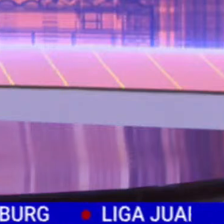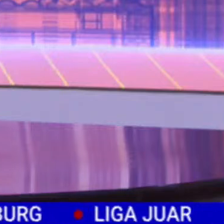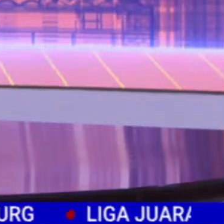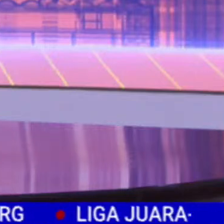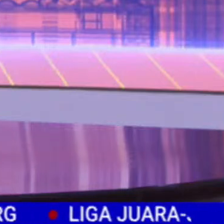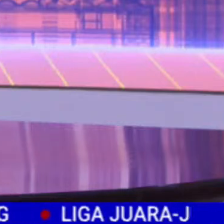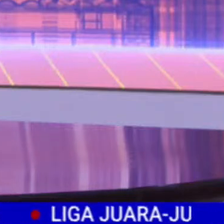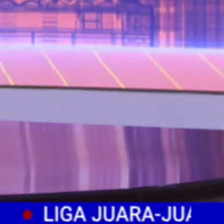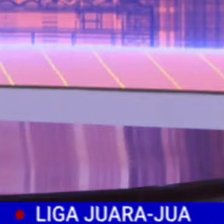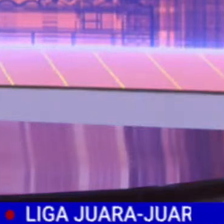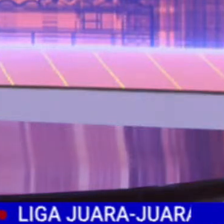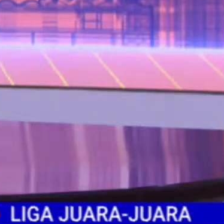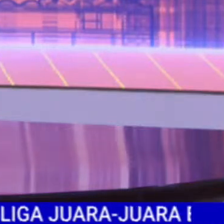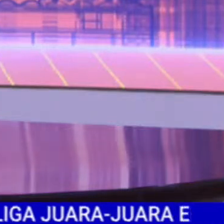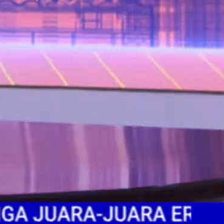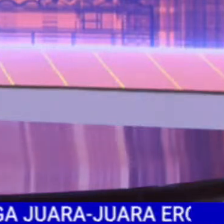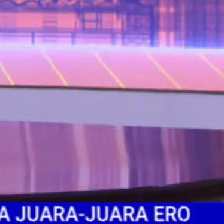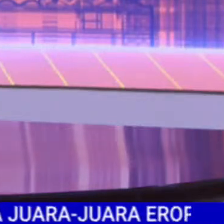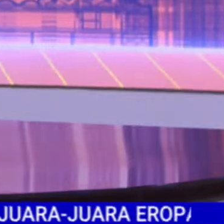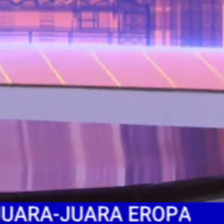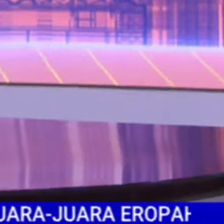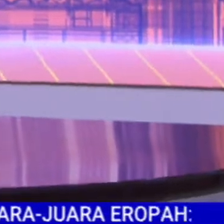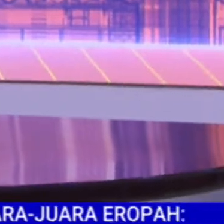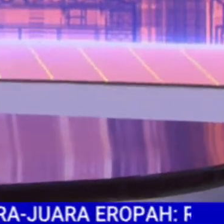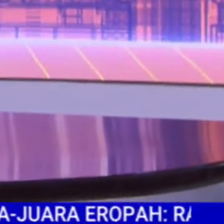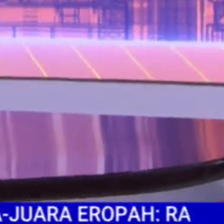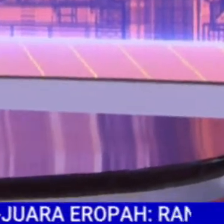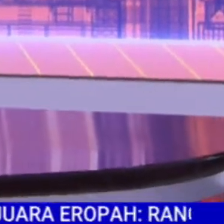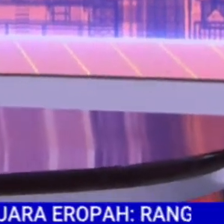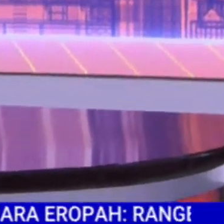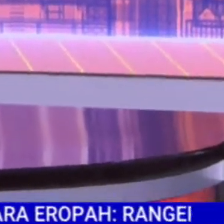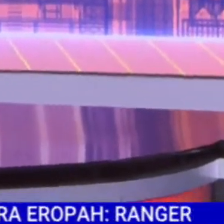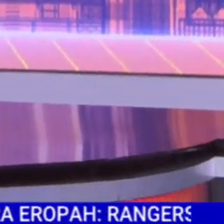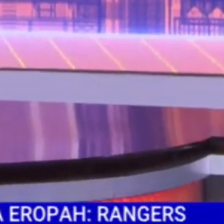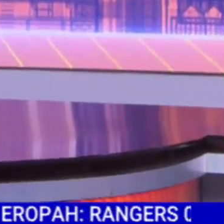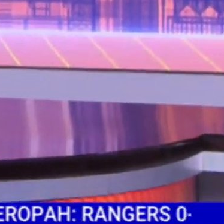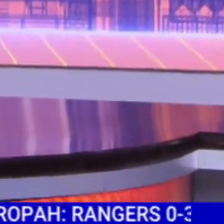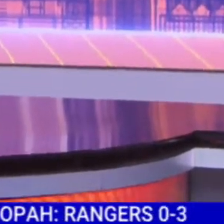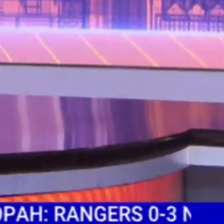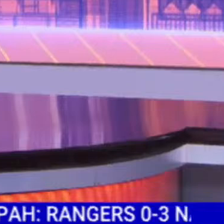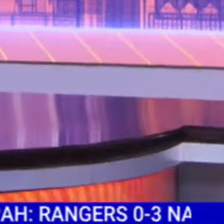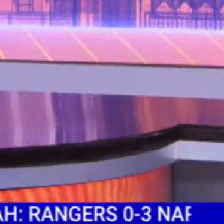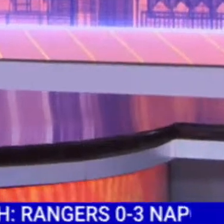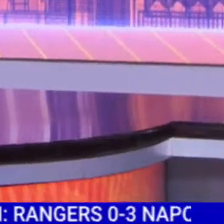berita.rtm.gov.my. Terus kibarkan jalur gemilang, semarakkan sambutan Bulan Kebangsaan